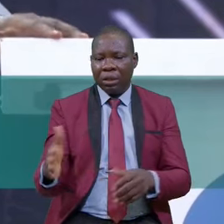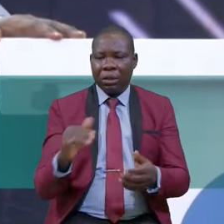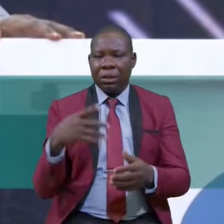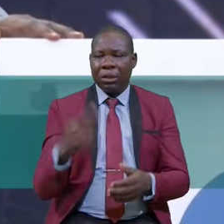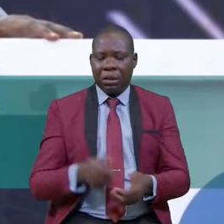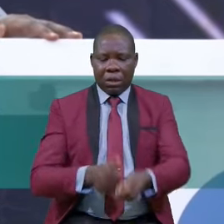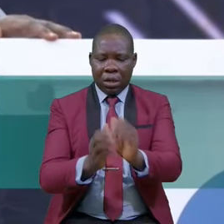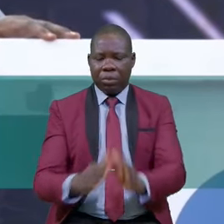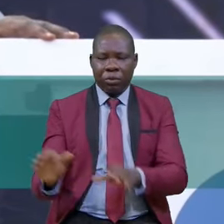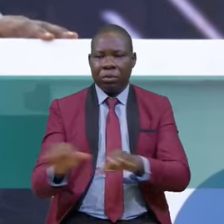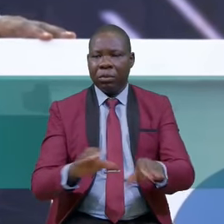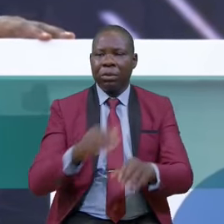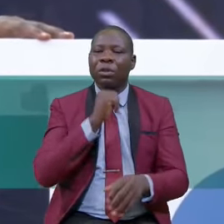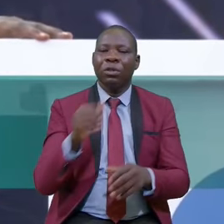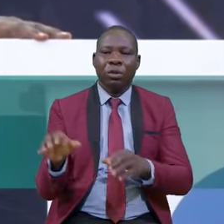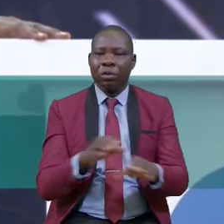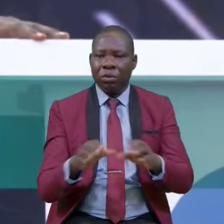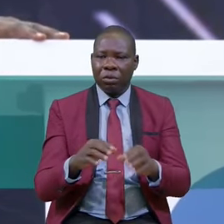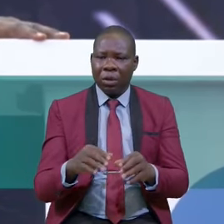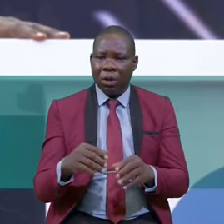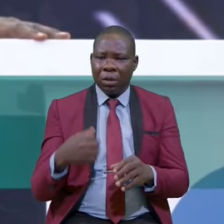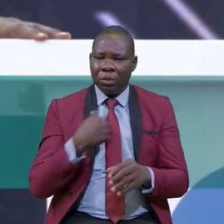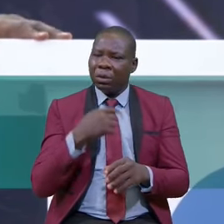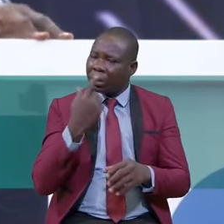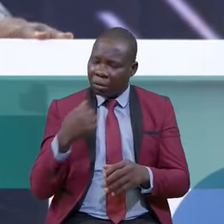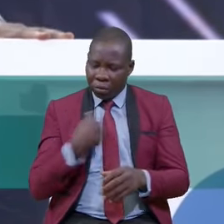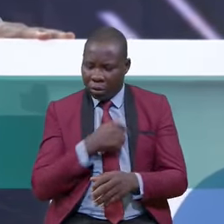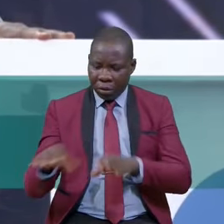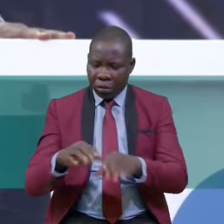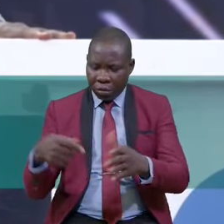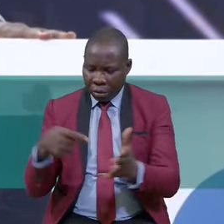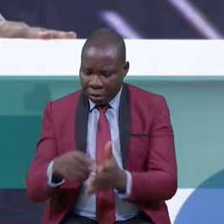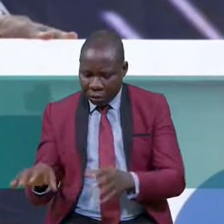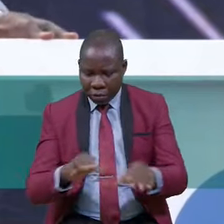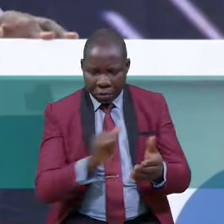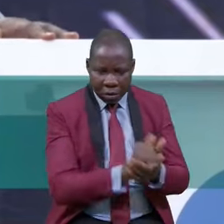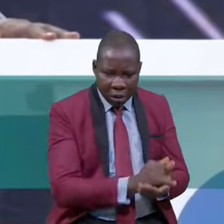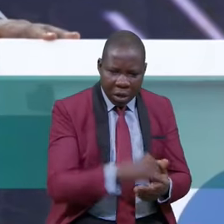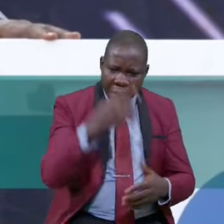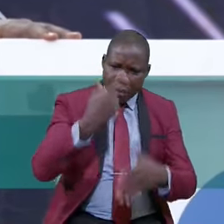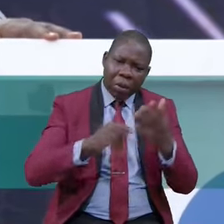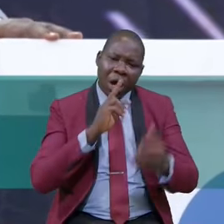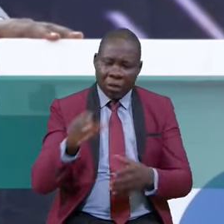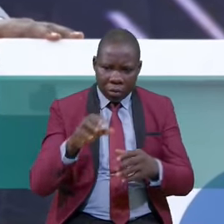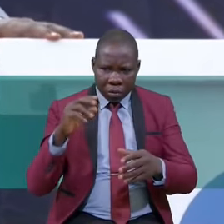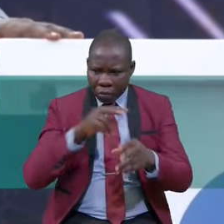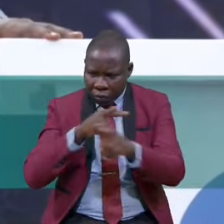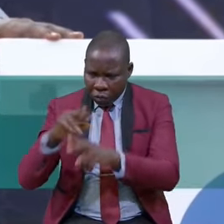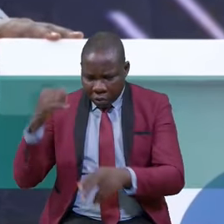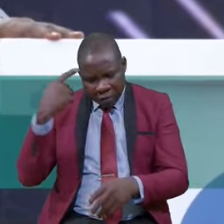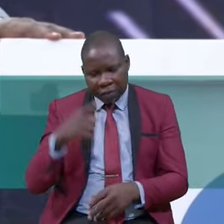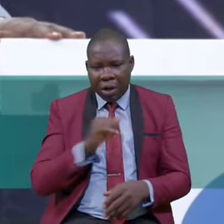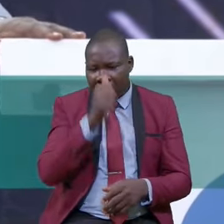dit, mon ami, qu'est-ce que tu cherches? Je cherche la puissance. Puissance. Il n'y a pas de puissance dans la parole de Dieu que tu lui dis.